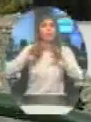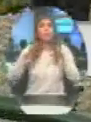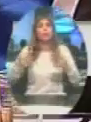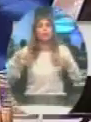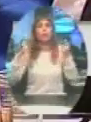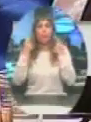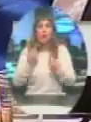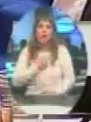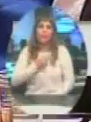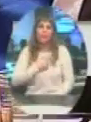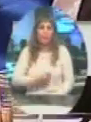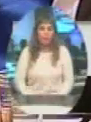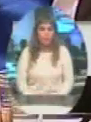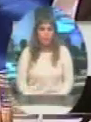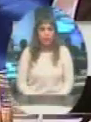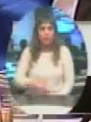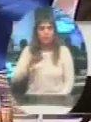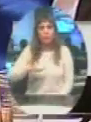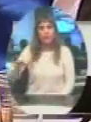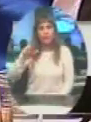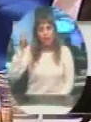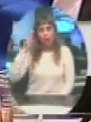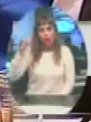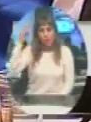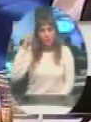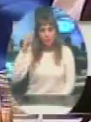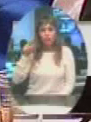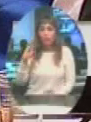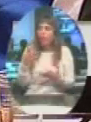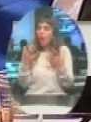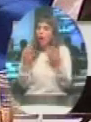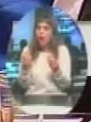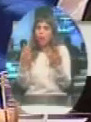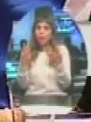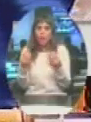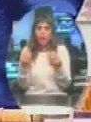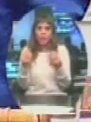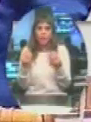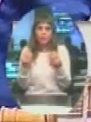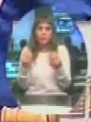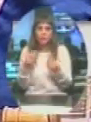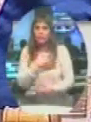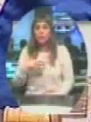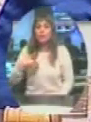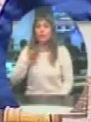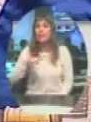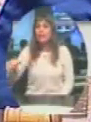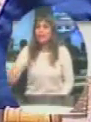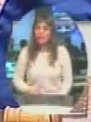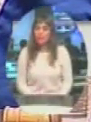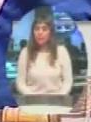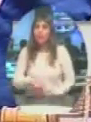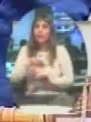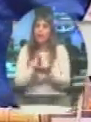החרדיים. במגזר הערבי, ששם יש הרבה מאוד נפגעים של ילדים, חלקם זה